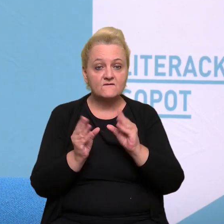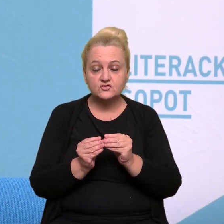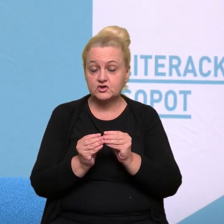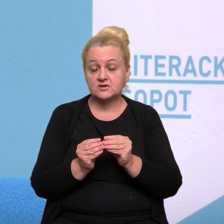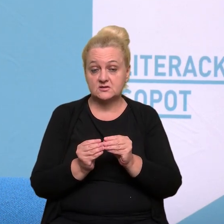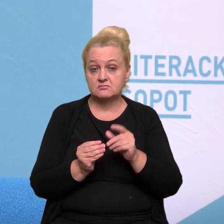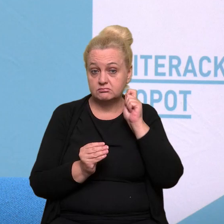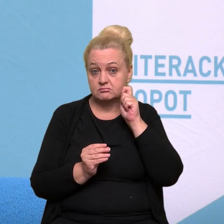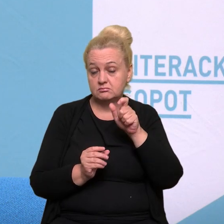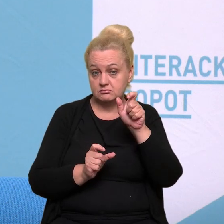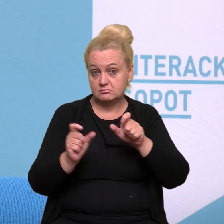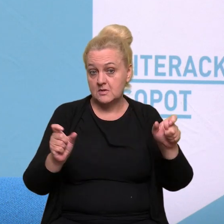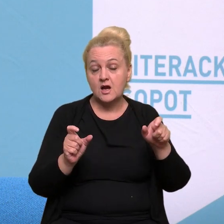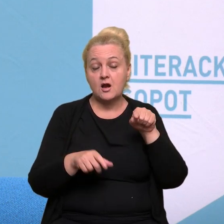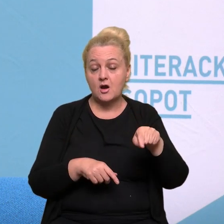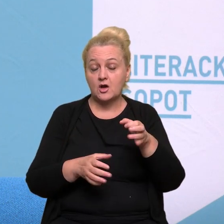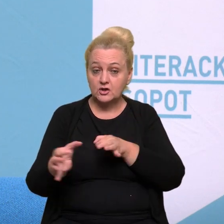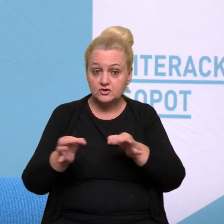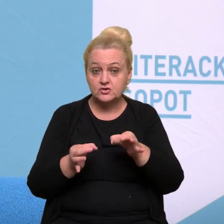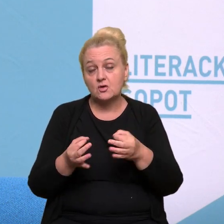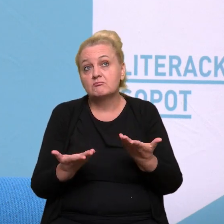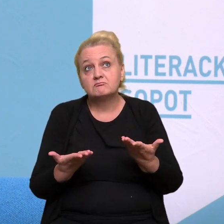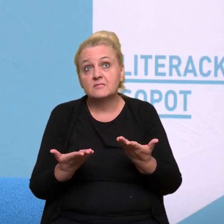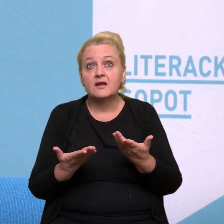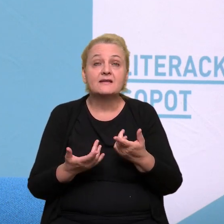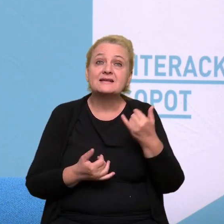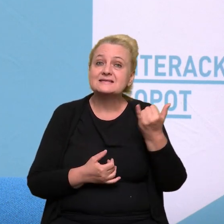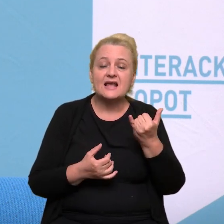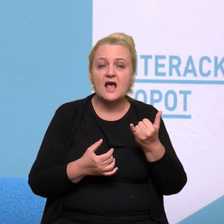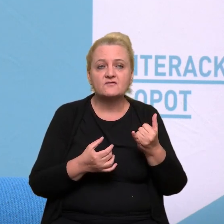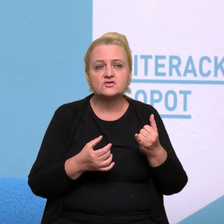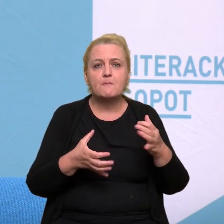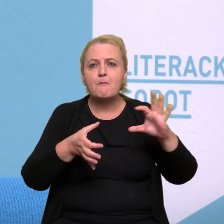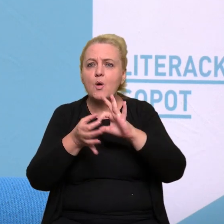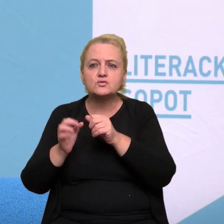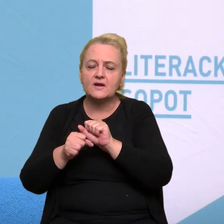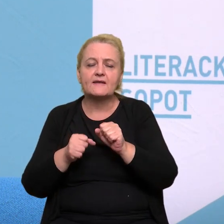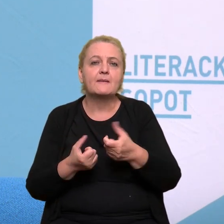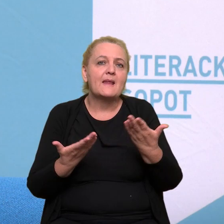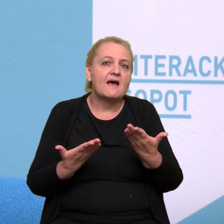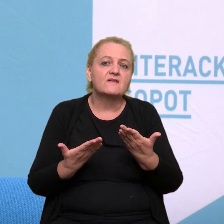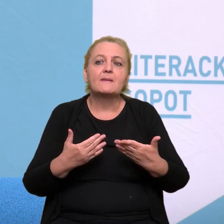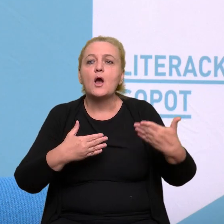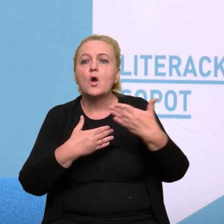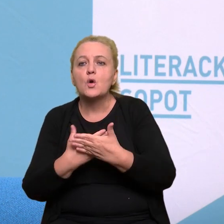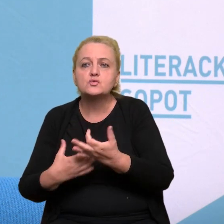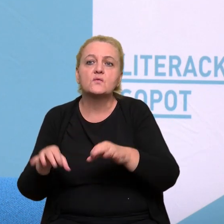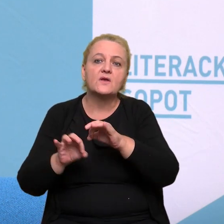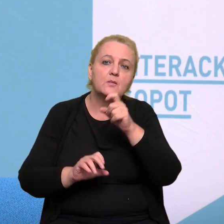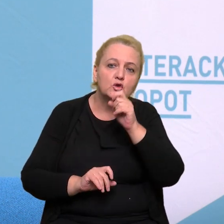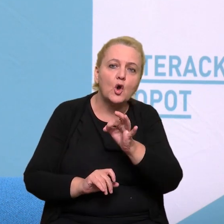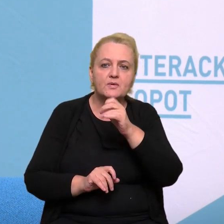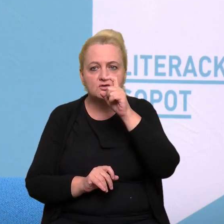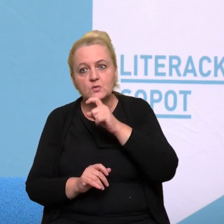wszystkie te historie niekoniecznie się zazębiają. One niekoniecznie nawet mają swój jakiś finał, dobry bądź